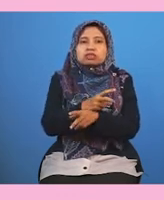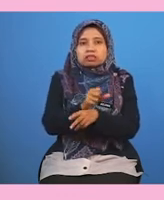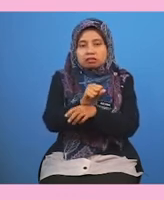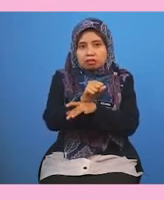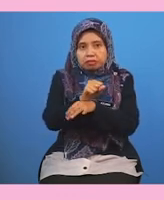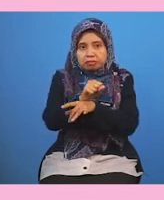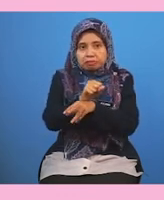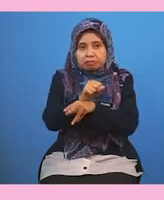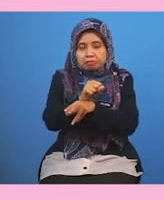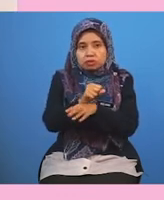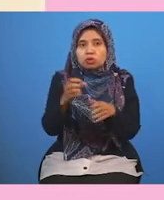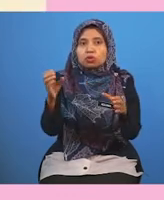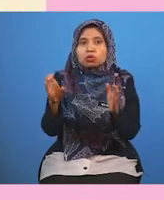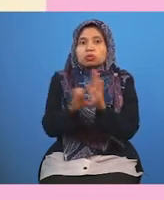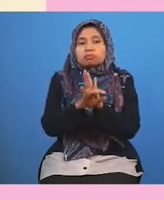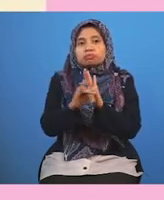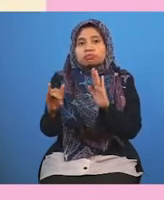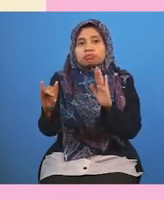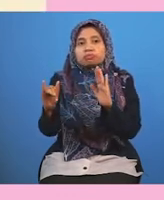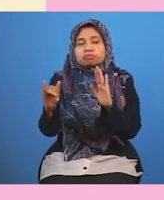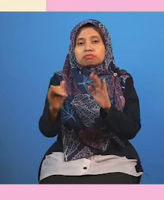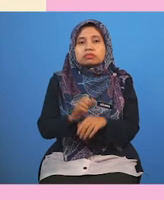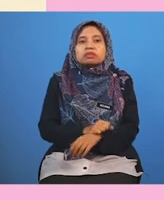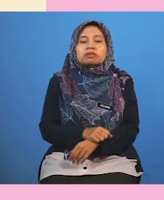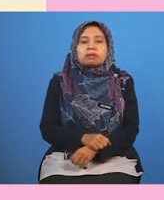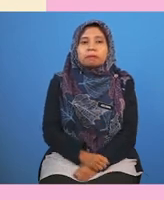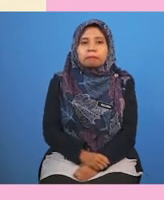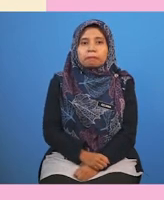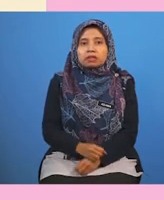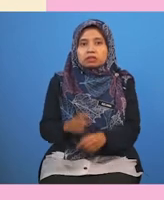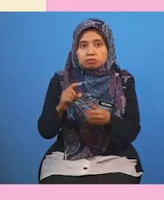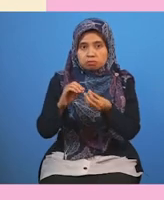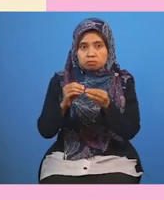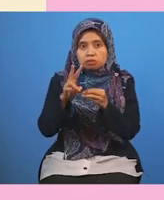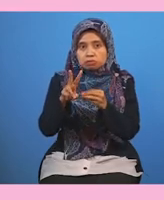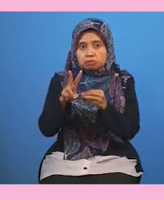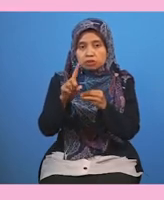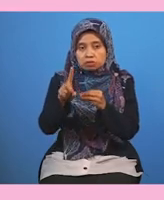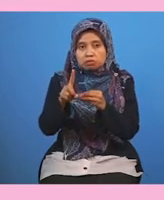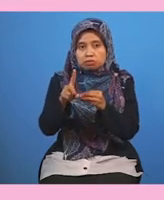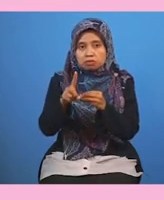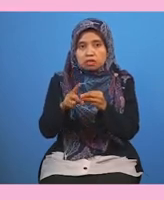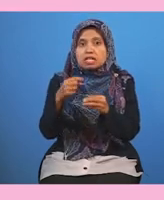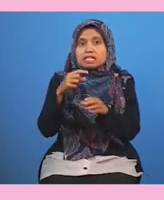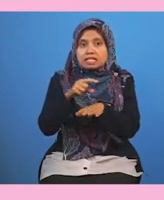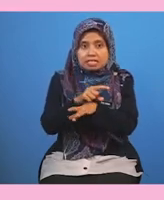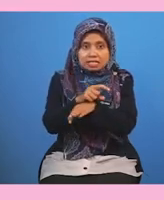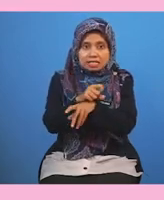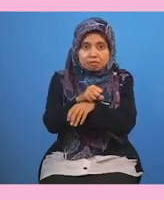menunjukkan beberapa serangan yang akan menyerang ulat burung. Antaranya ialah